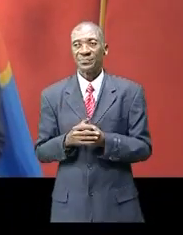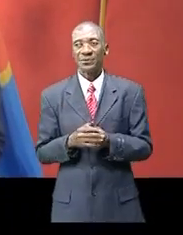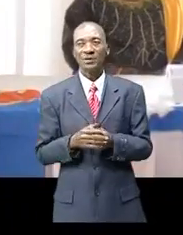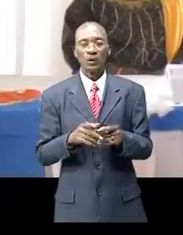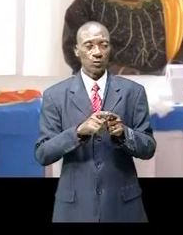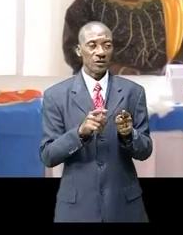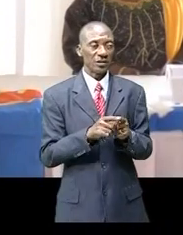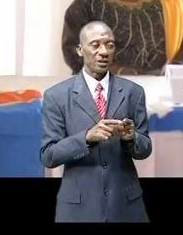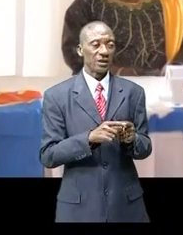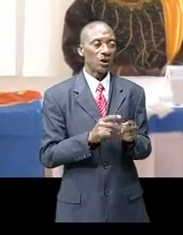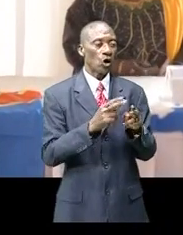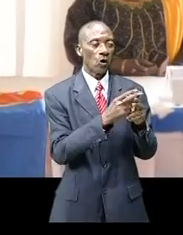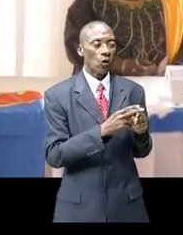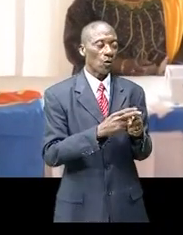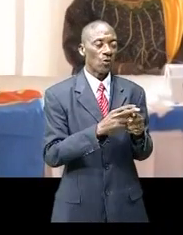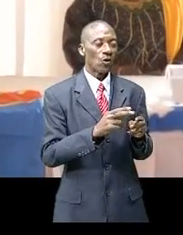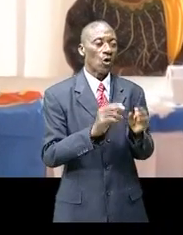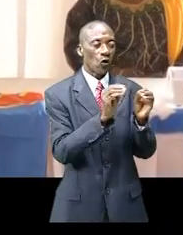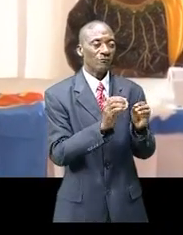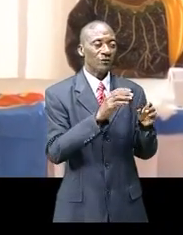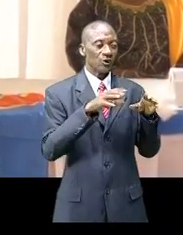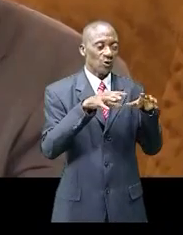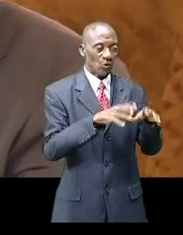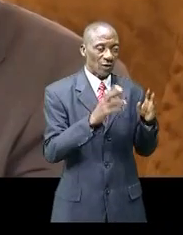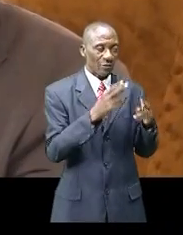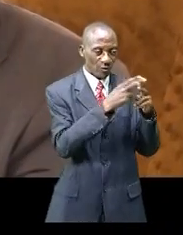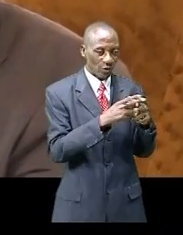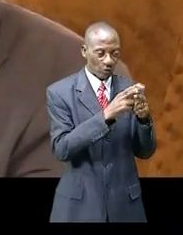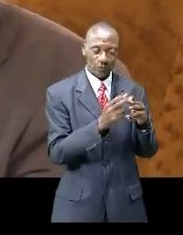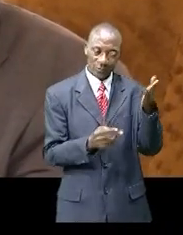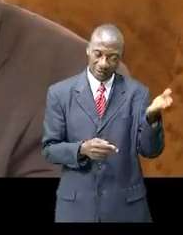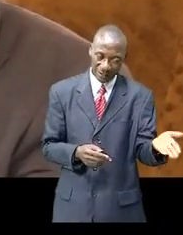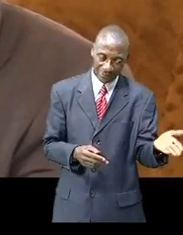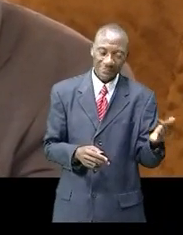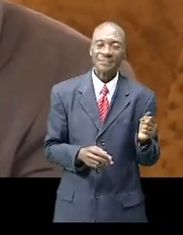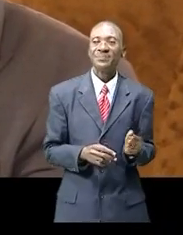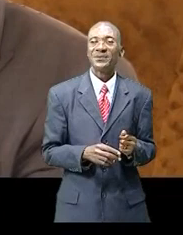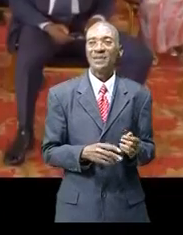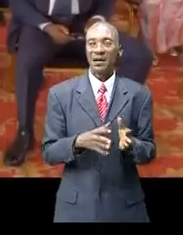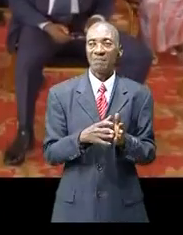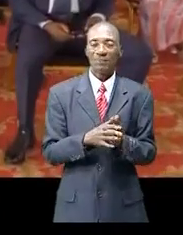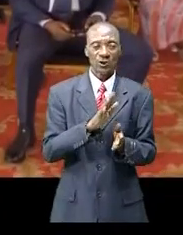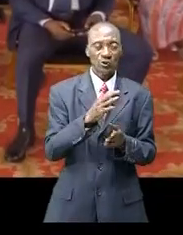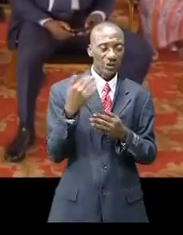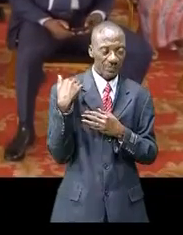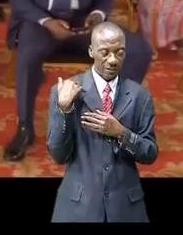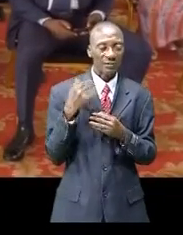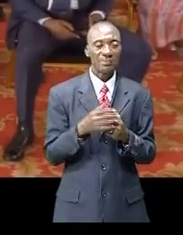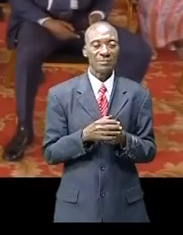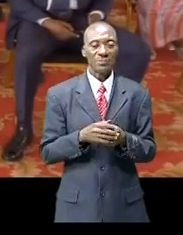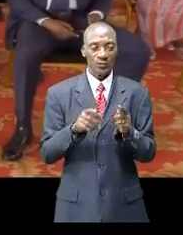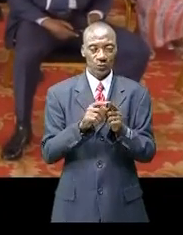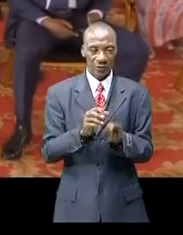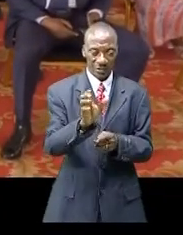l'Office congolais des contrôles, à travers le directeur général Célestin Pierre Issa-Sita Bouamoussimboa, et d'autre part, entre la